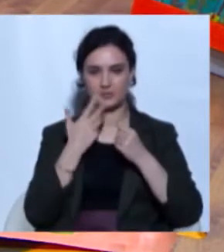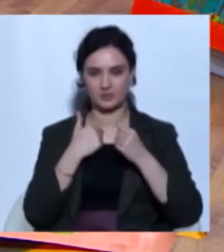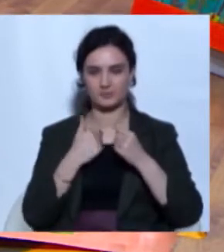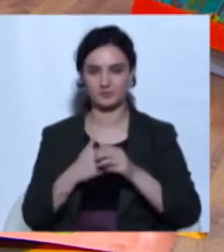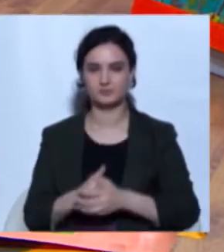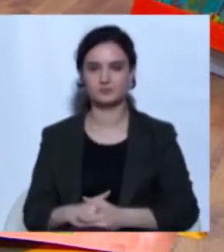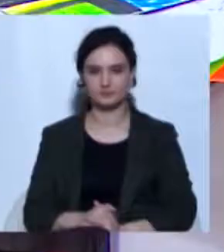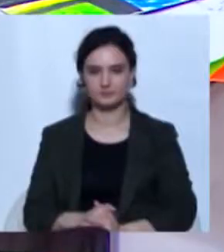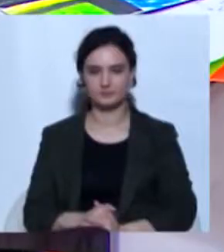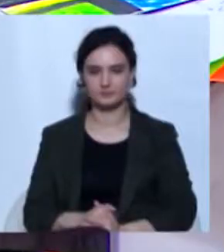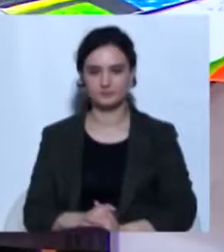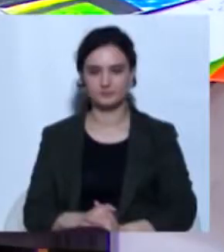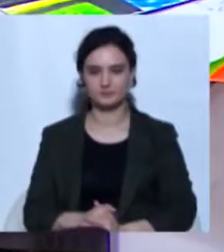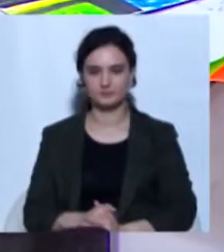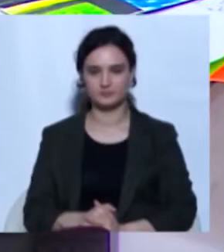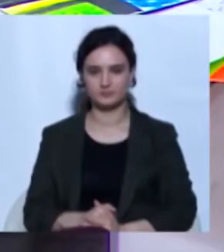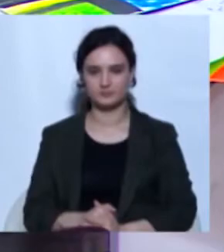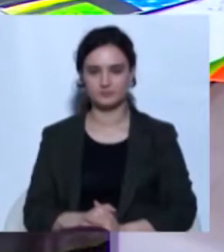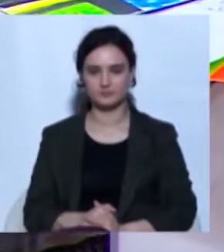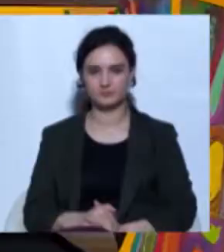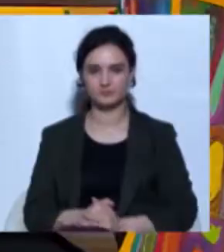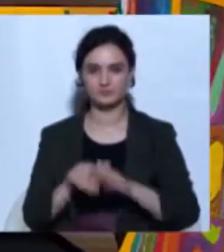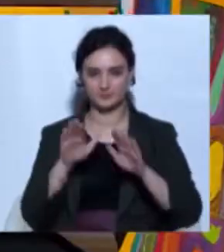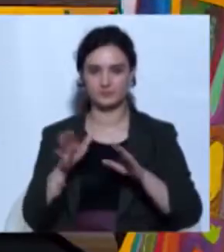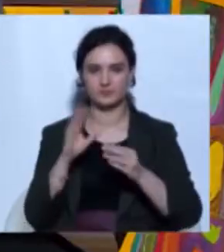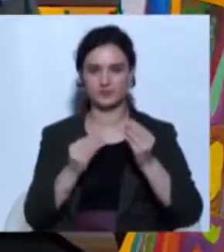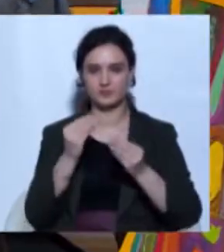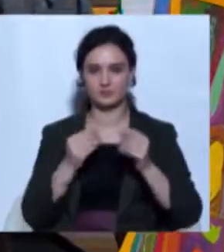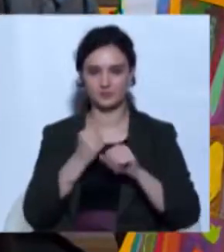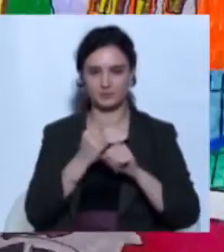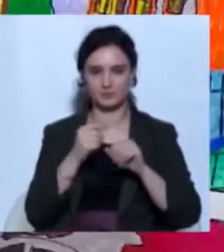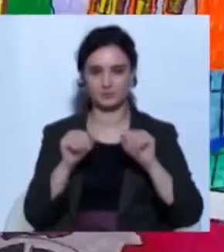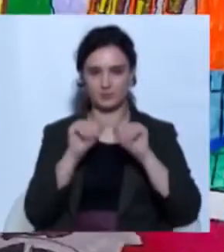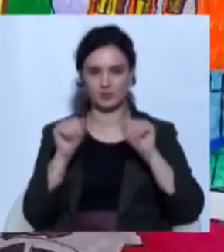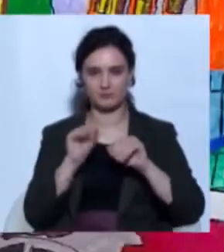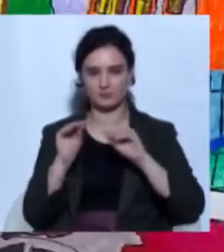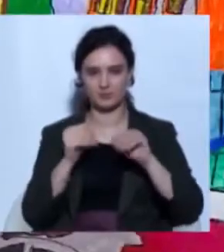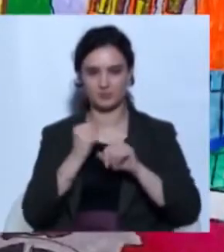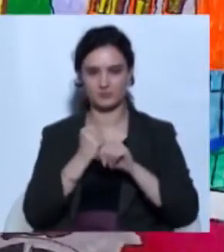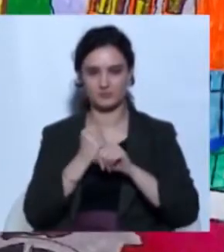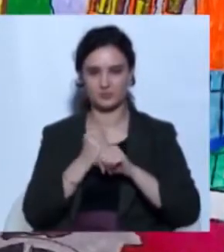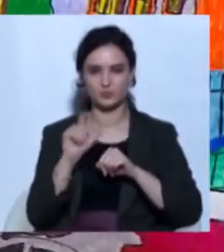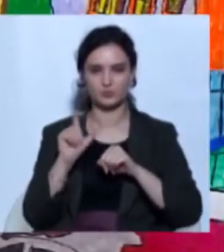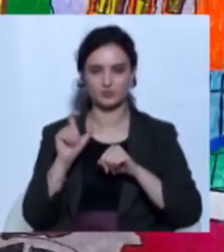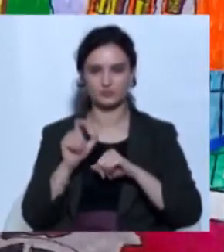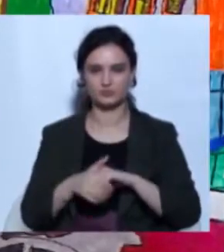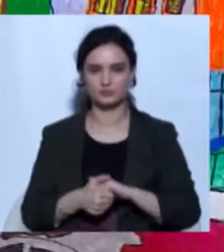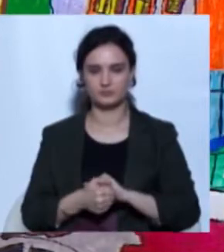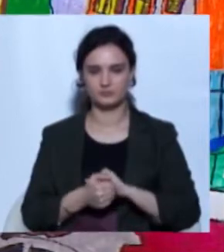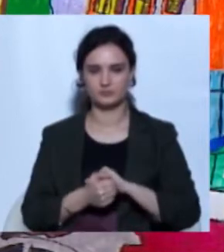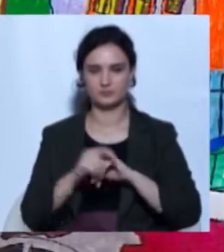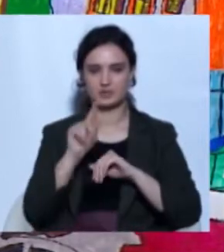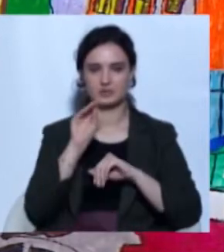ფერები. ეხა ეს დავდოთ ესე და ვითამაშოთ ახლა ამ ფორმებით როგორ. ლურჯი,